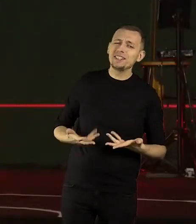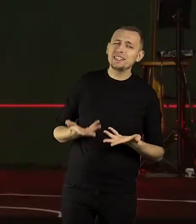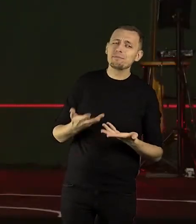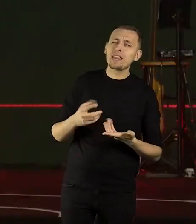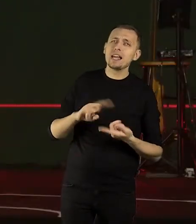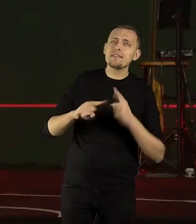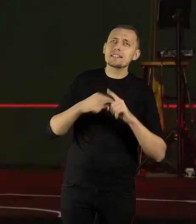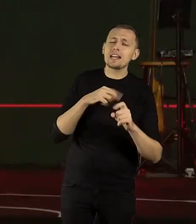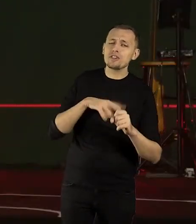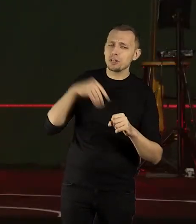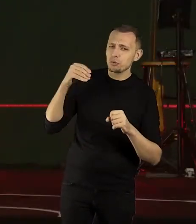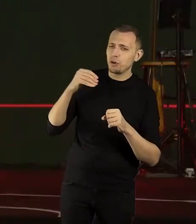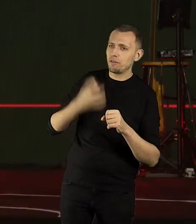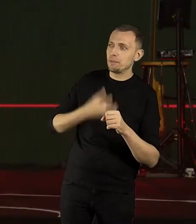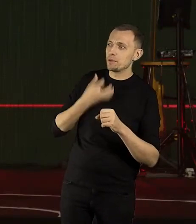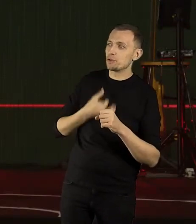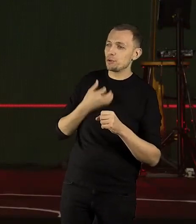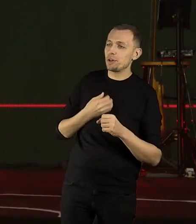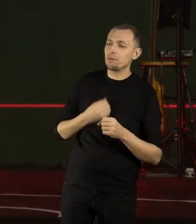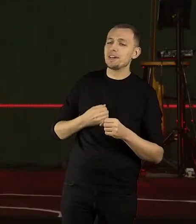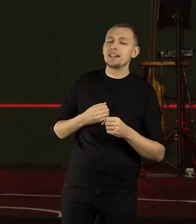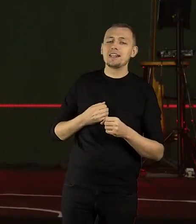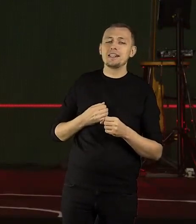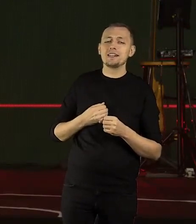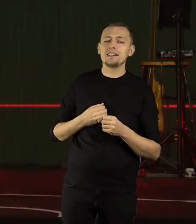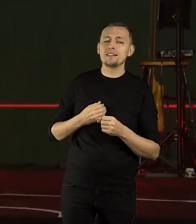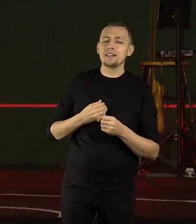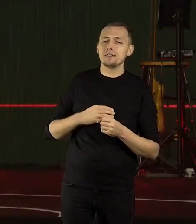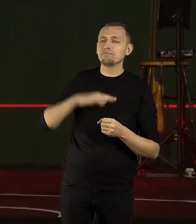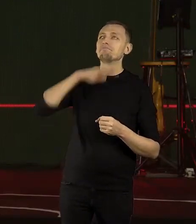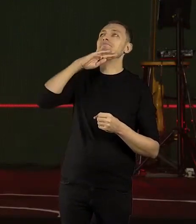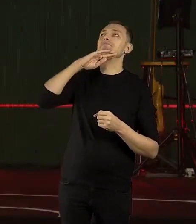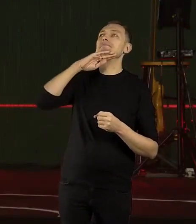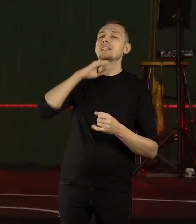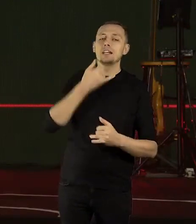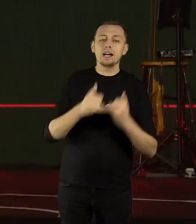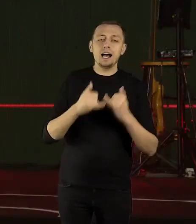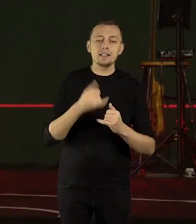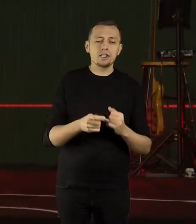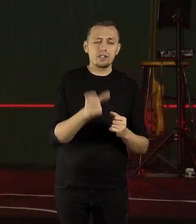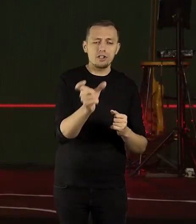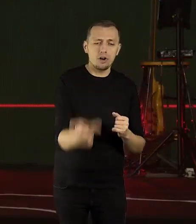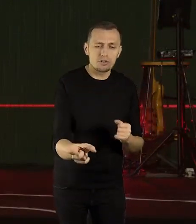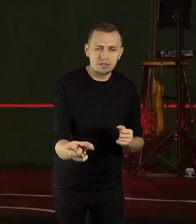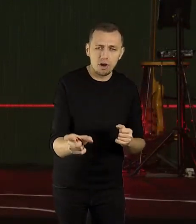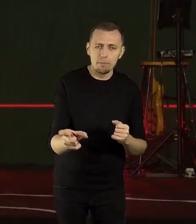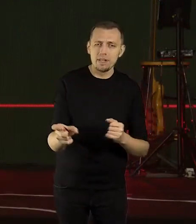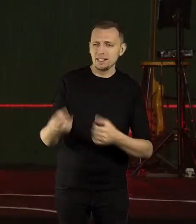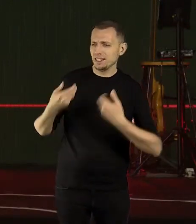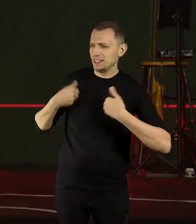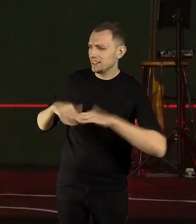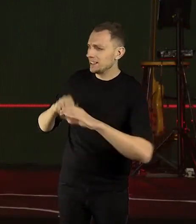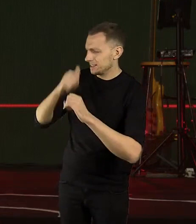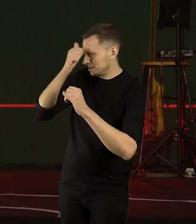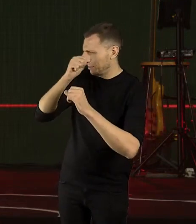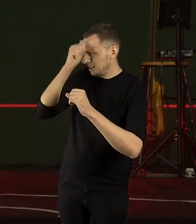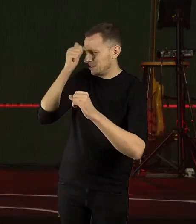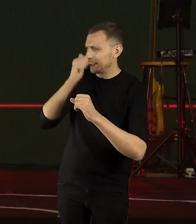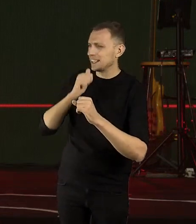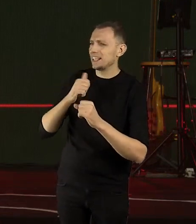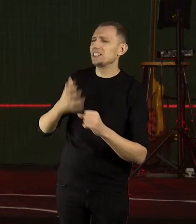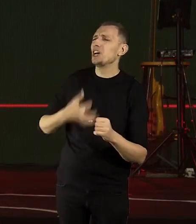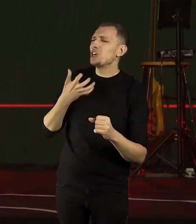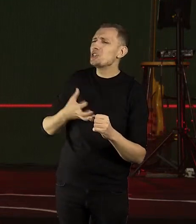Posłuchajcie uważnie. Ateizm, agnostycyzm, humanizm czy religijność nie